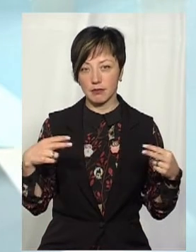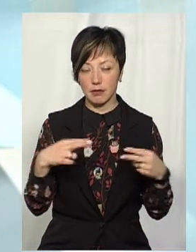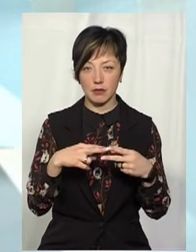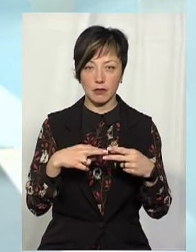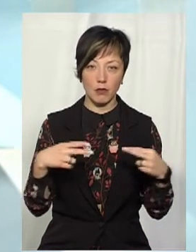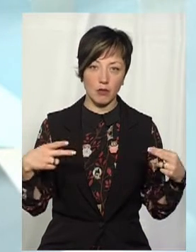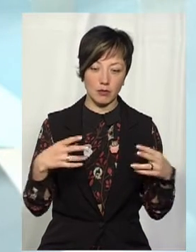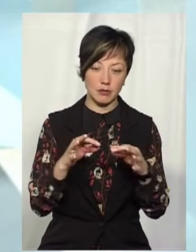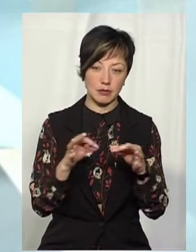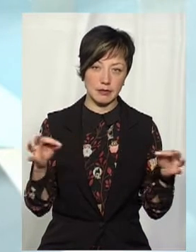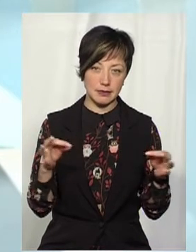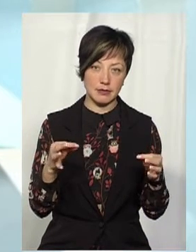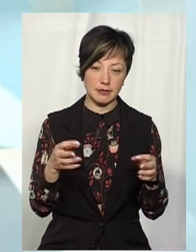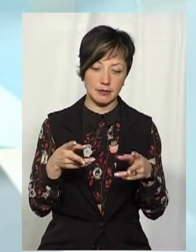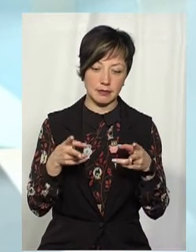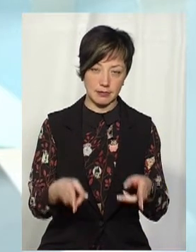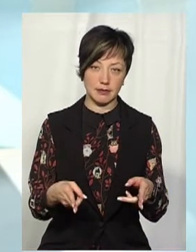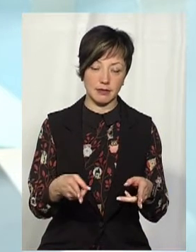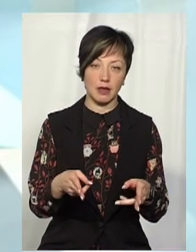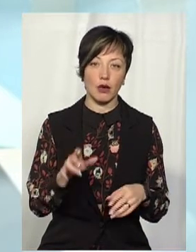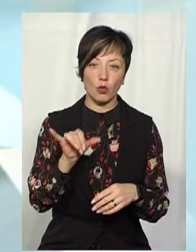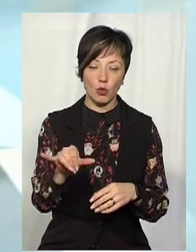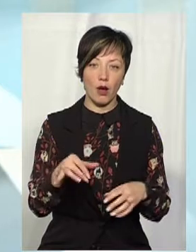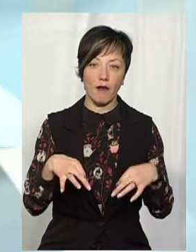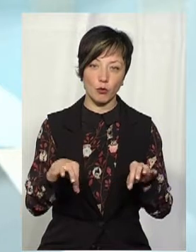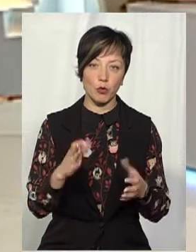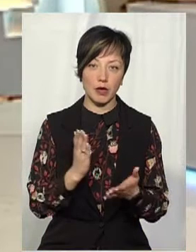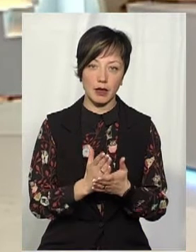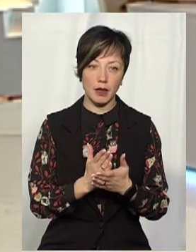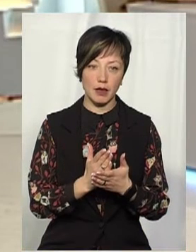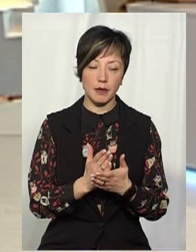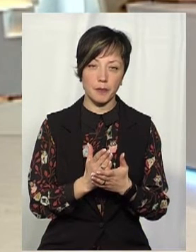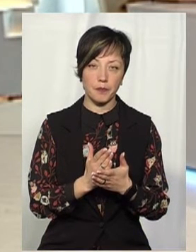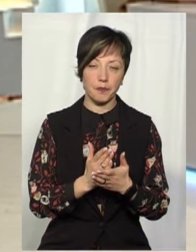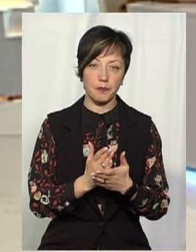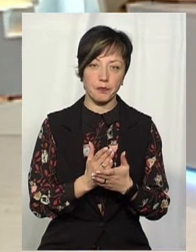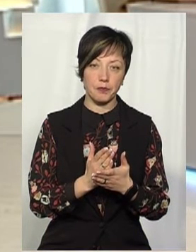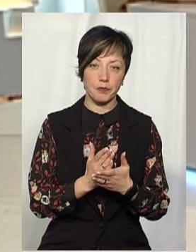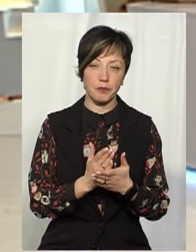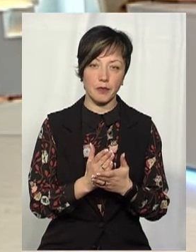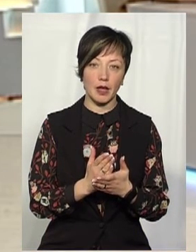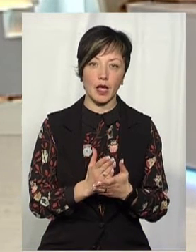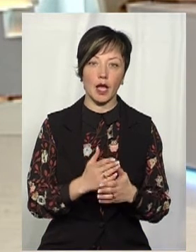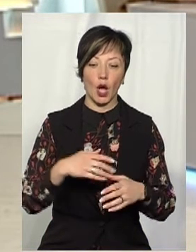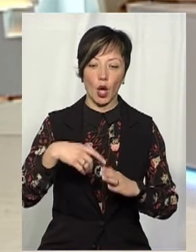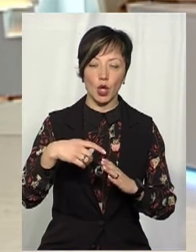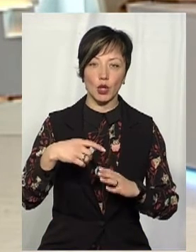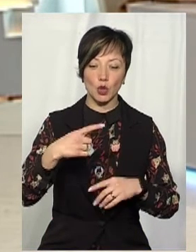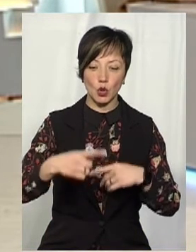там, проволоку і тому подібне. Ну, в нього в автомобілі є, так як укомплектований, там, і трос,